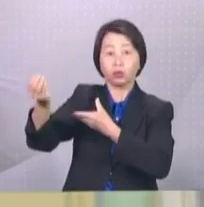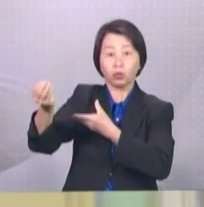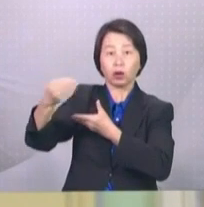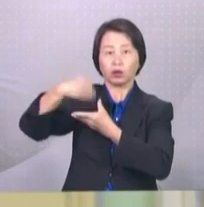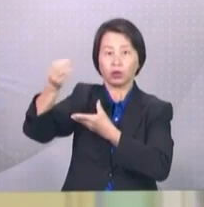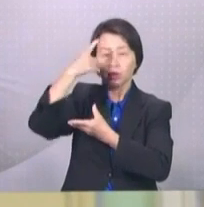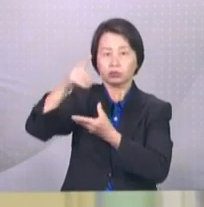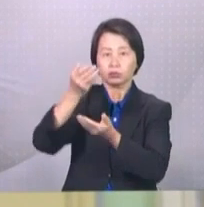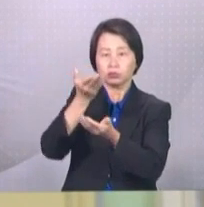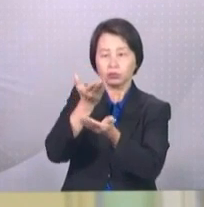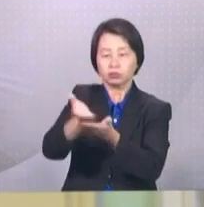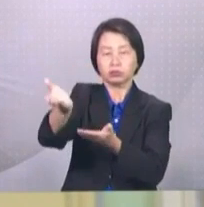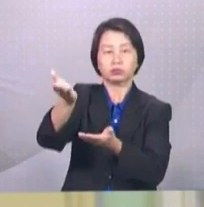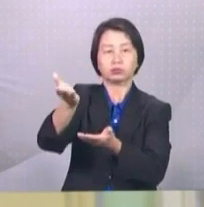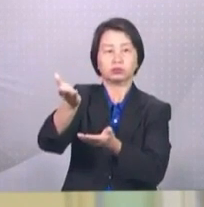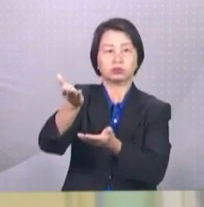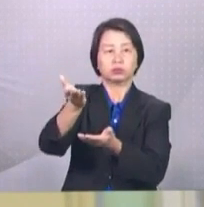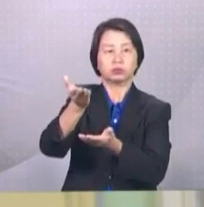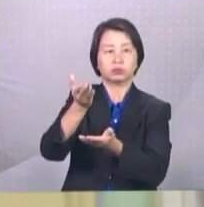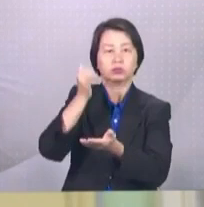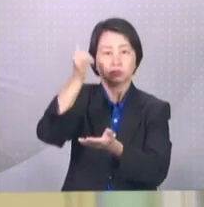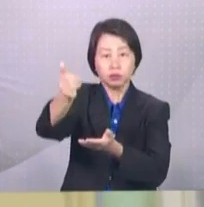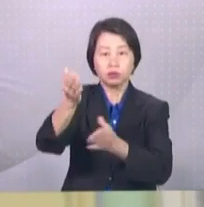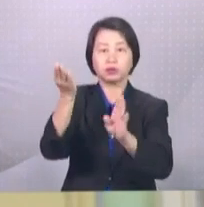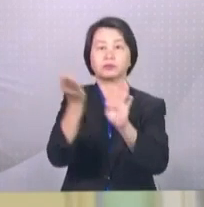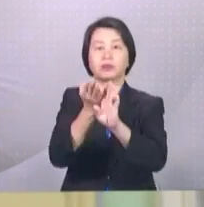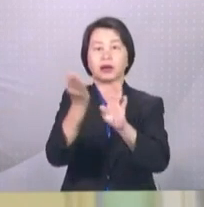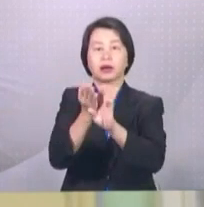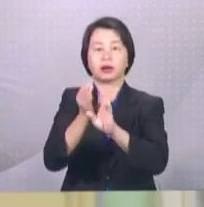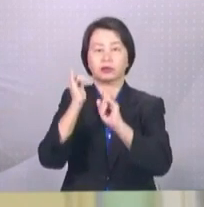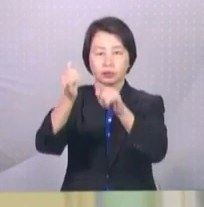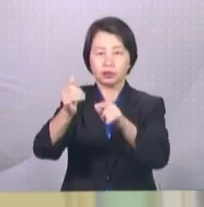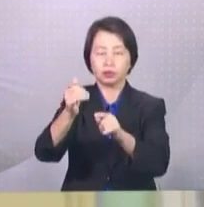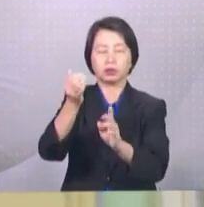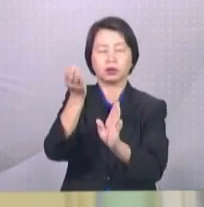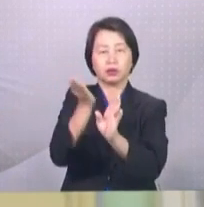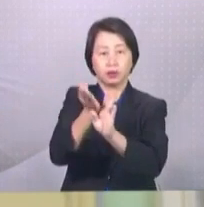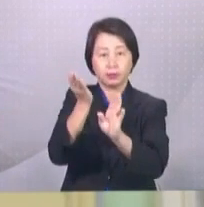mendapatkan pergi ke bank misalnya